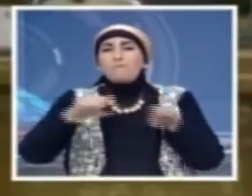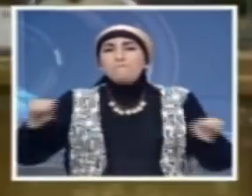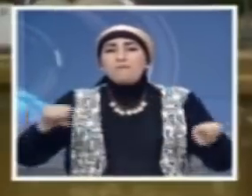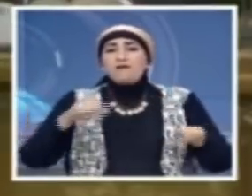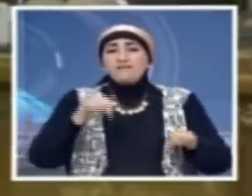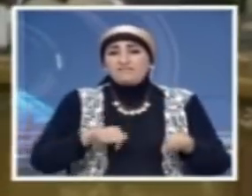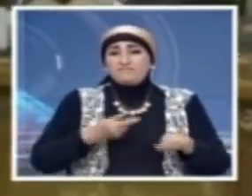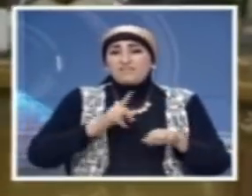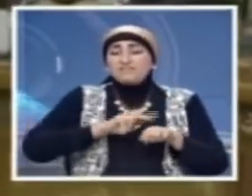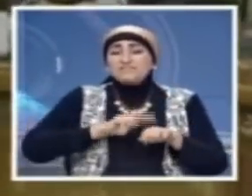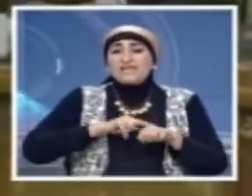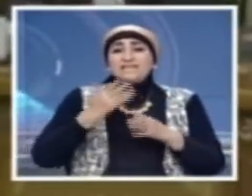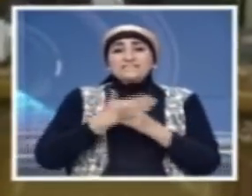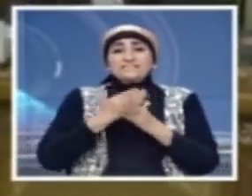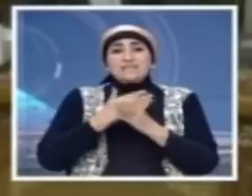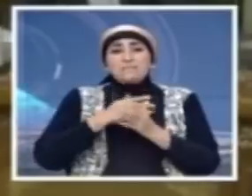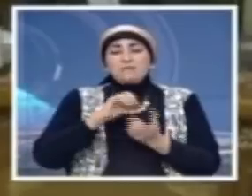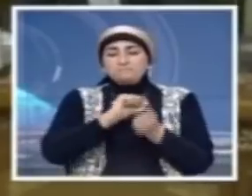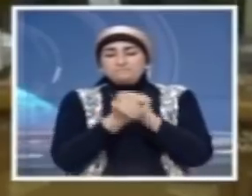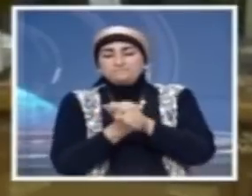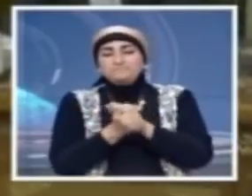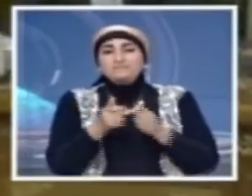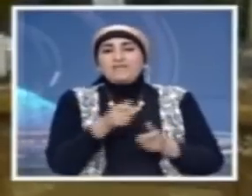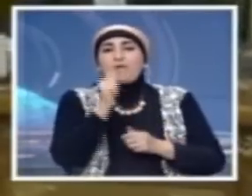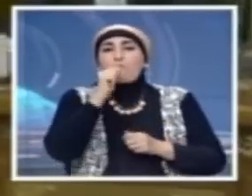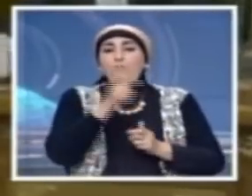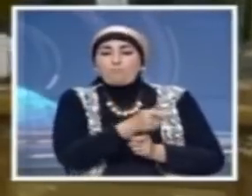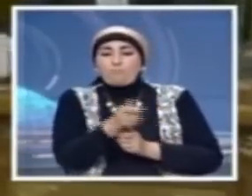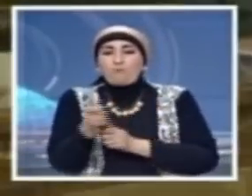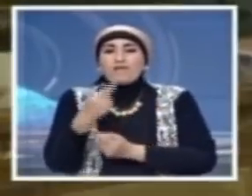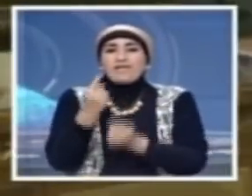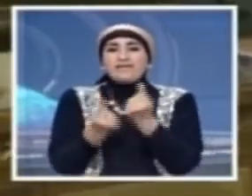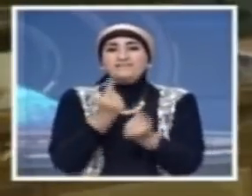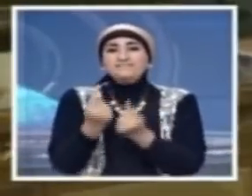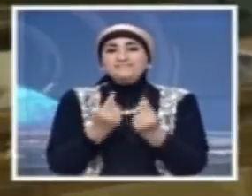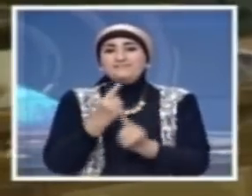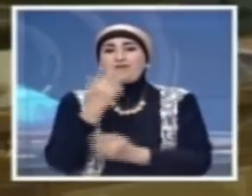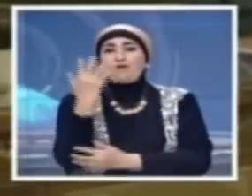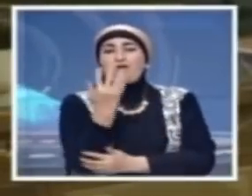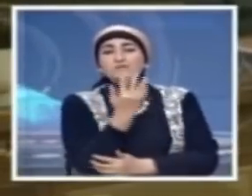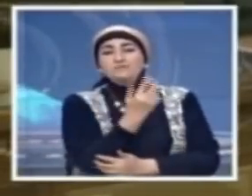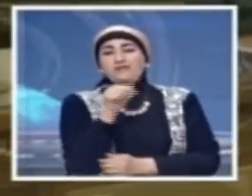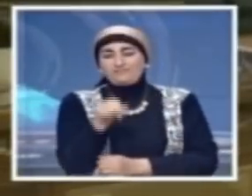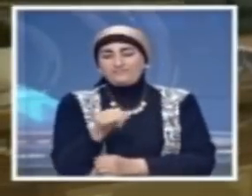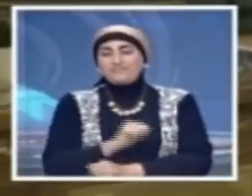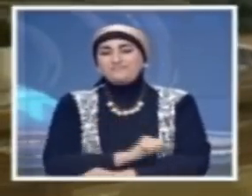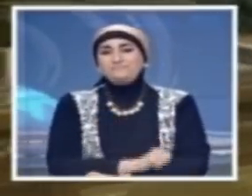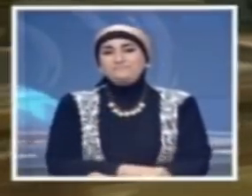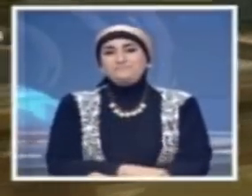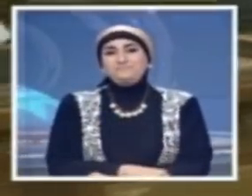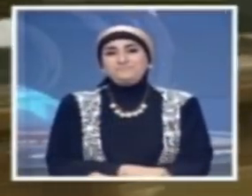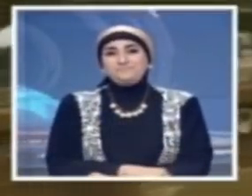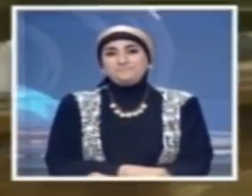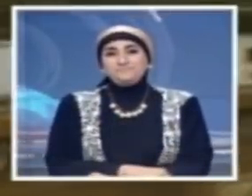استخدام مياه الصرف الصحي المعالجة في ري الحدائق والمسطحات الخضراء في المدن